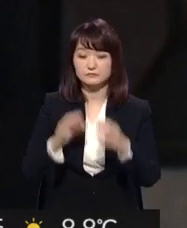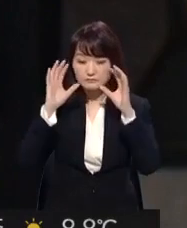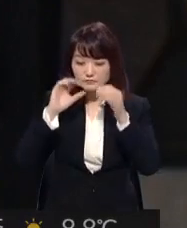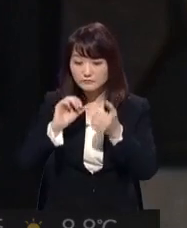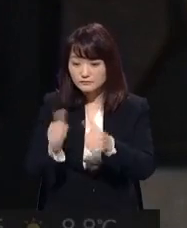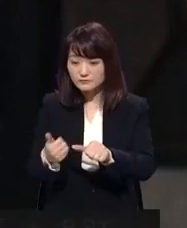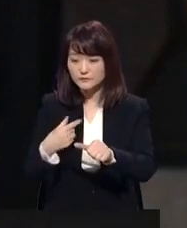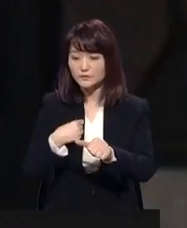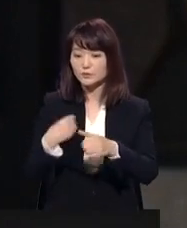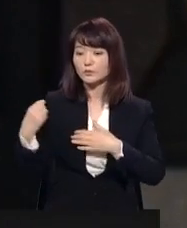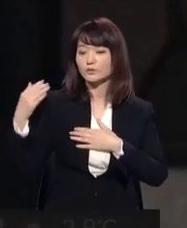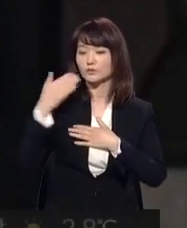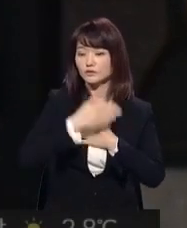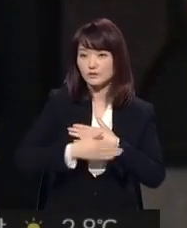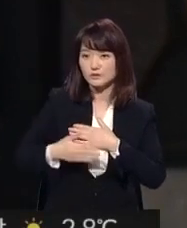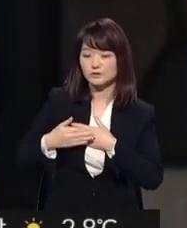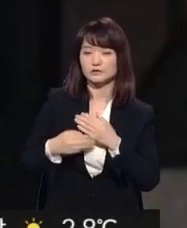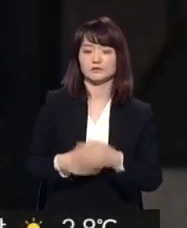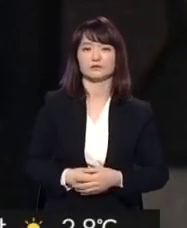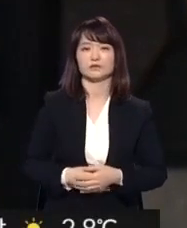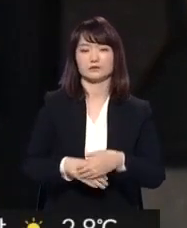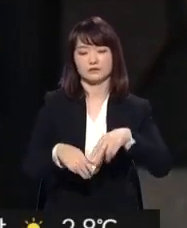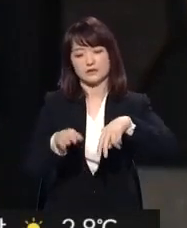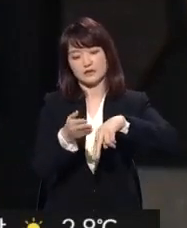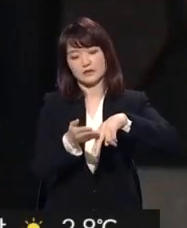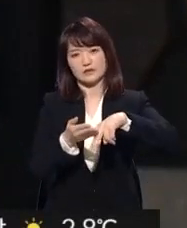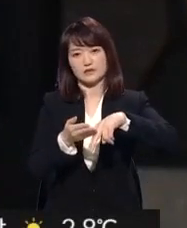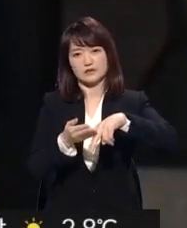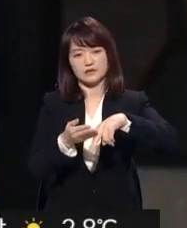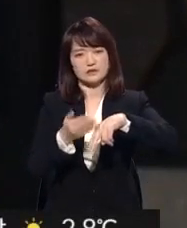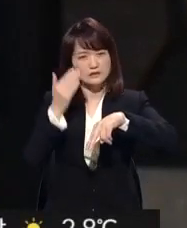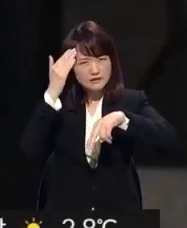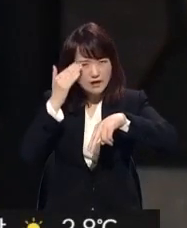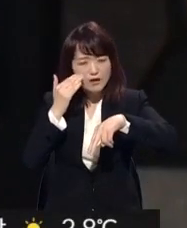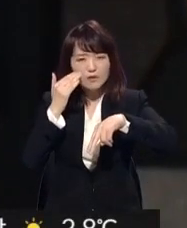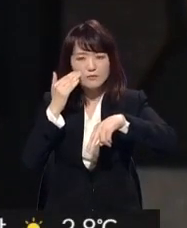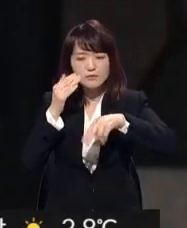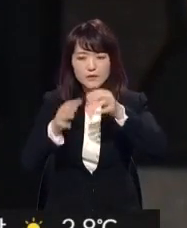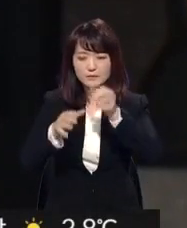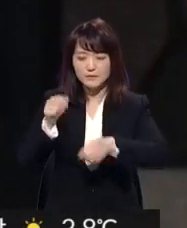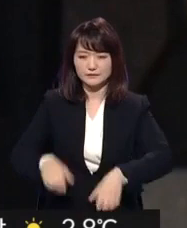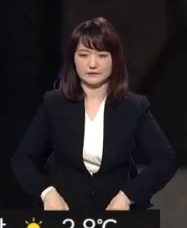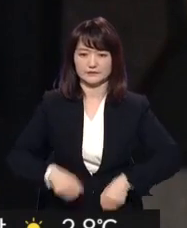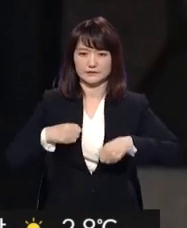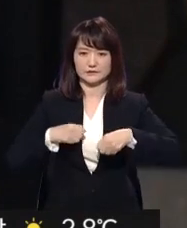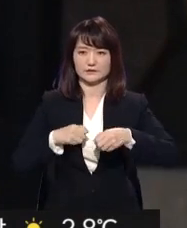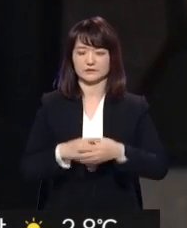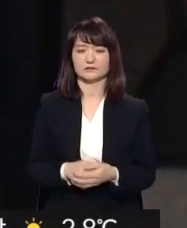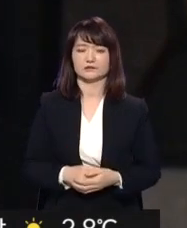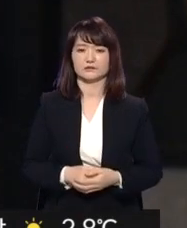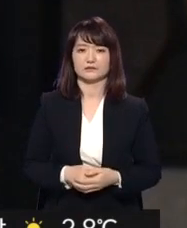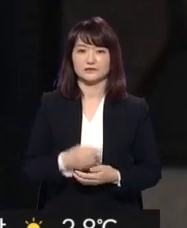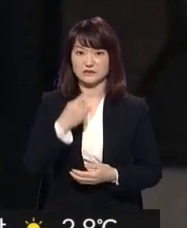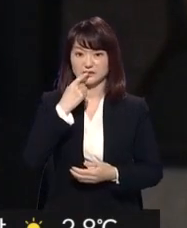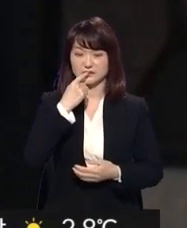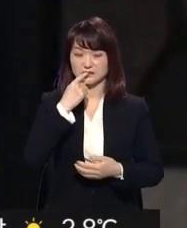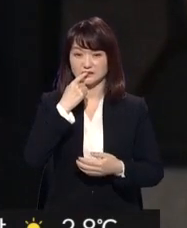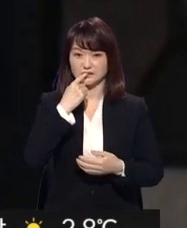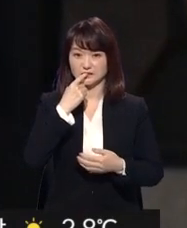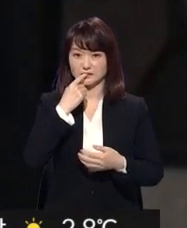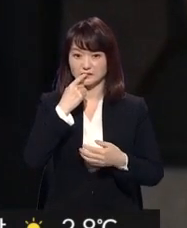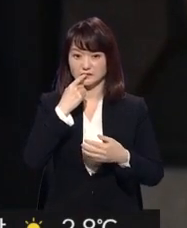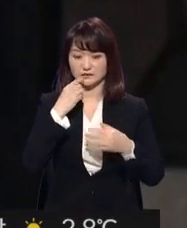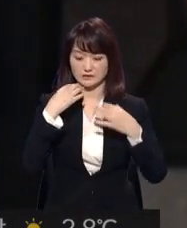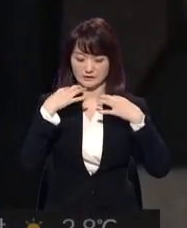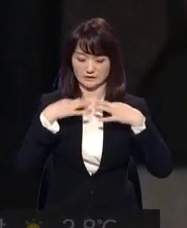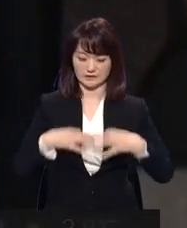있고 있던 옷이 이제 아래는 검은 그 바지 그리고 이제 두꺼운 흰색 띠가 있는 티샷을 입고 있었어요 근데 아까